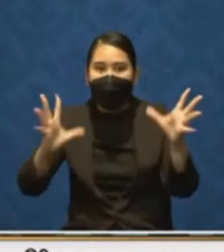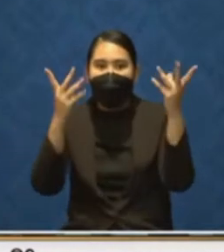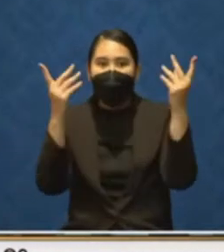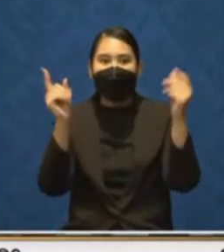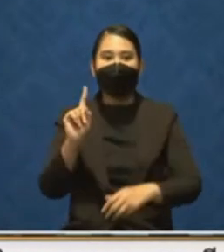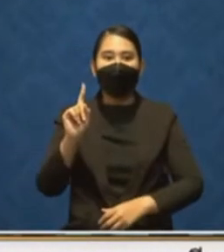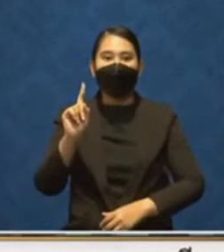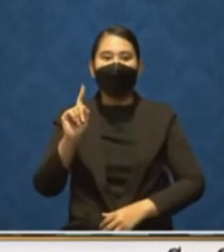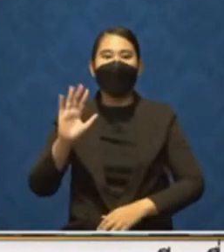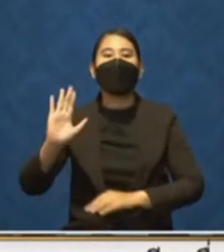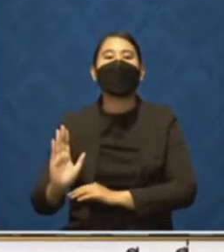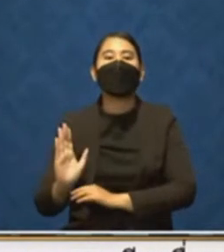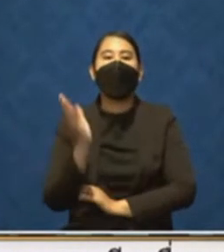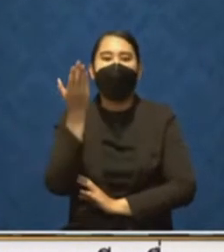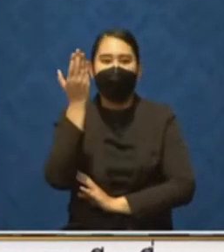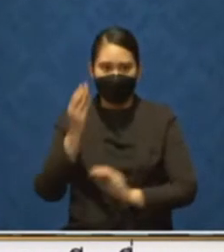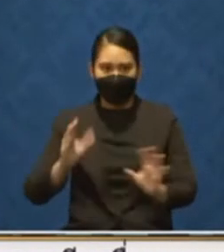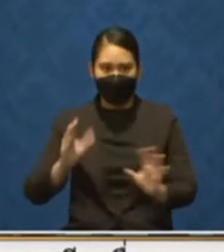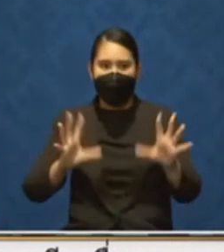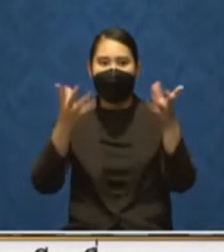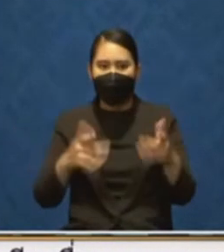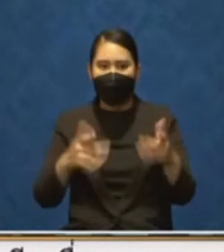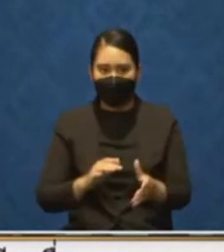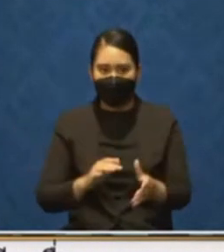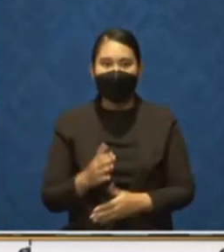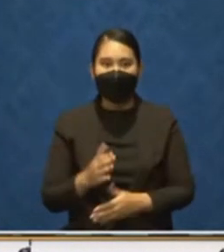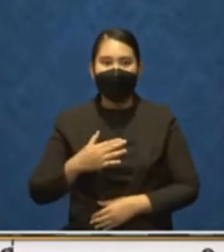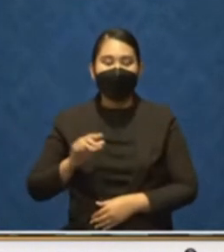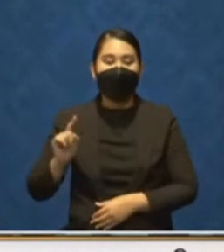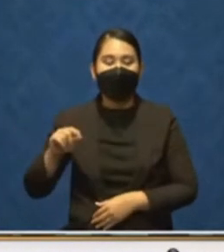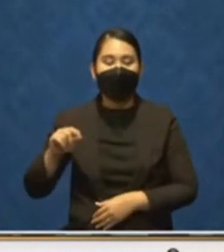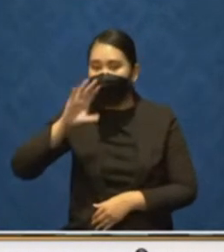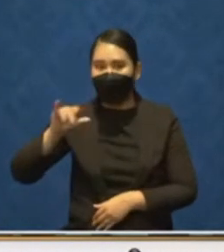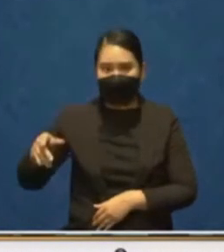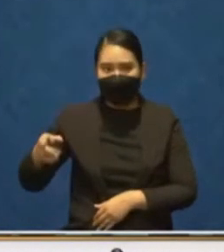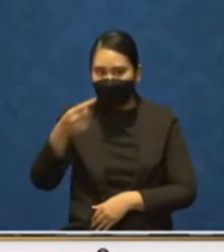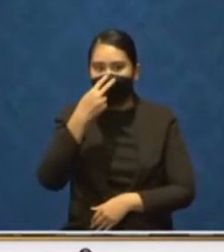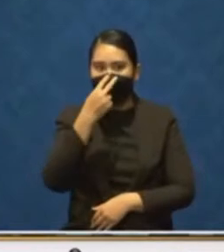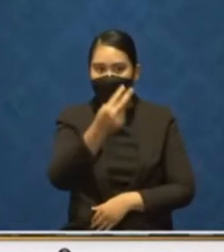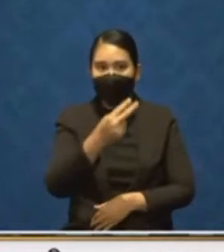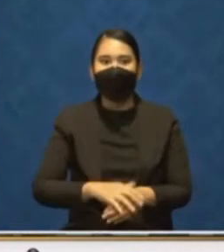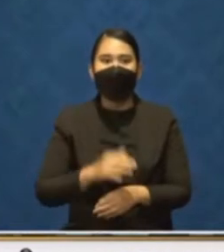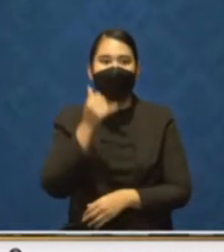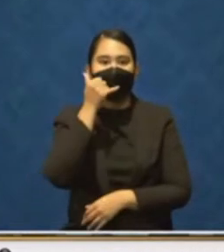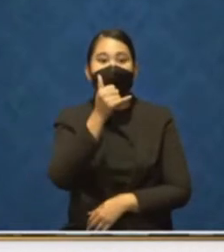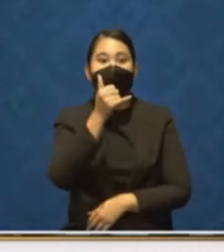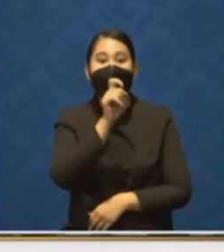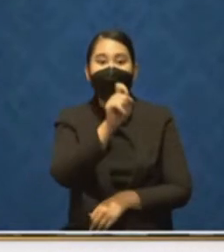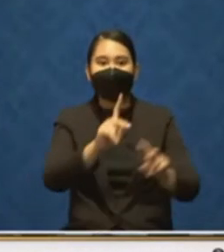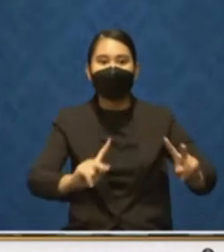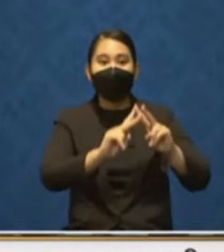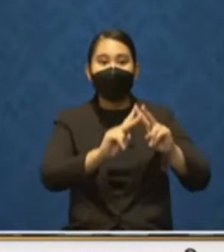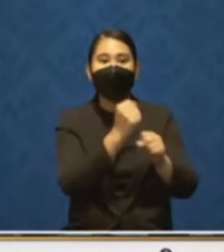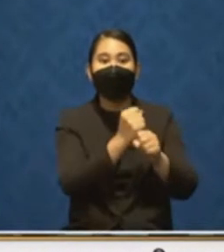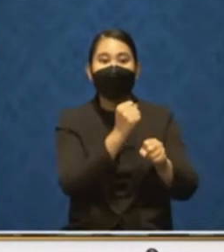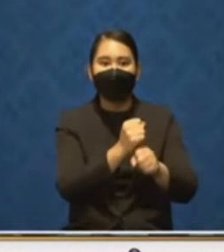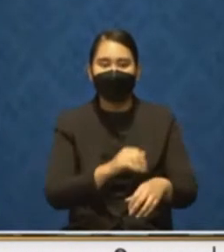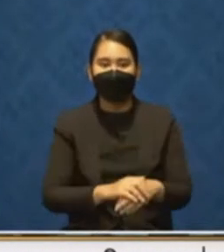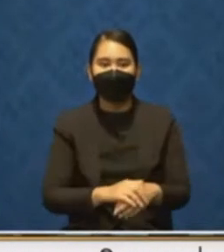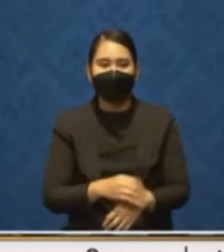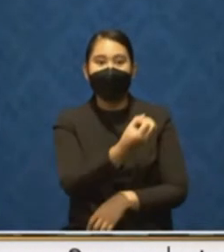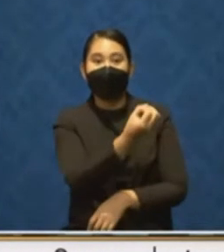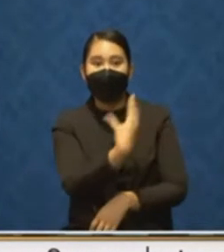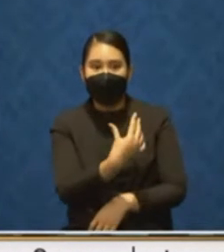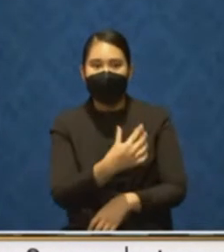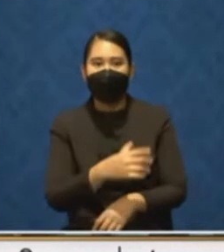ที่เรียบร้อยเมื่อเช้านี้แล้วให้ลูกน้องขับรถไปดูแล้วก็โทรถามว่าพวกที่อยู่ในกระทรวงแล้วก็กลมท่าน